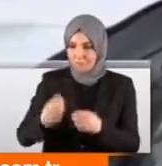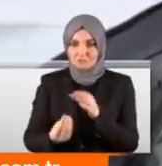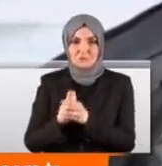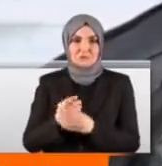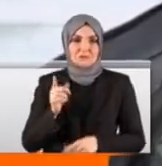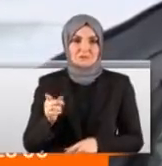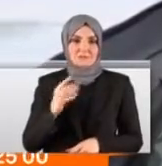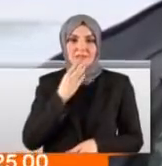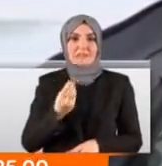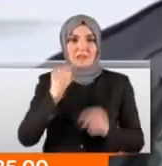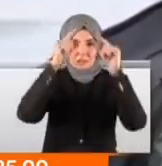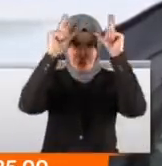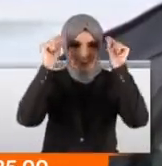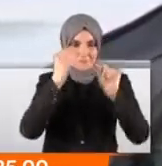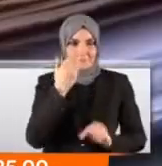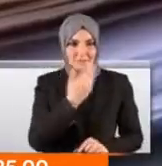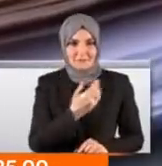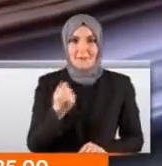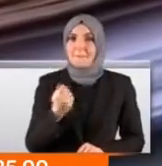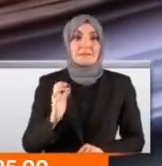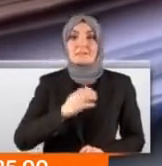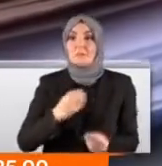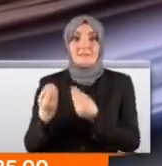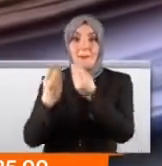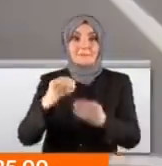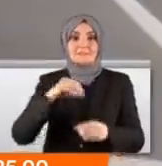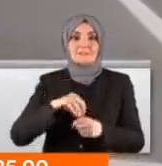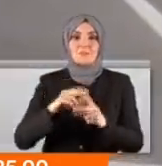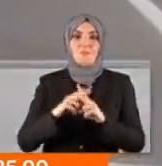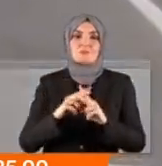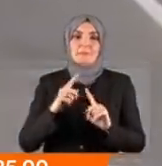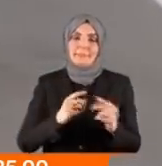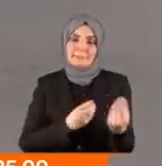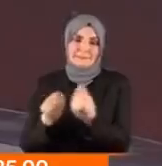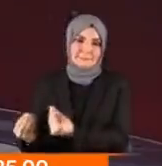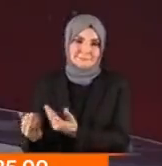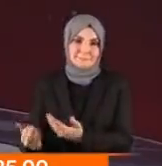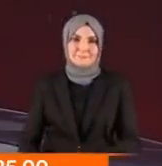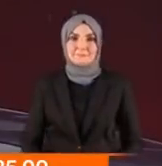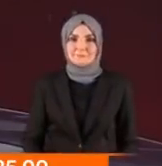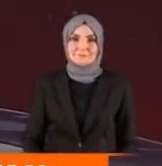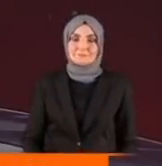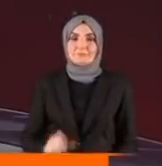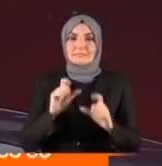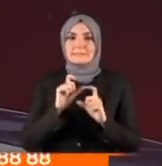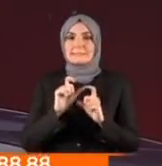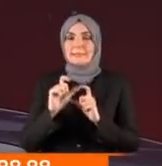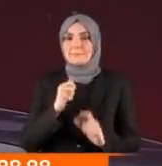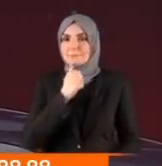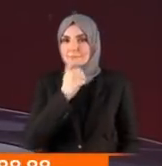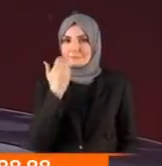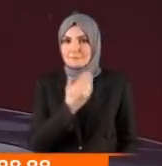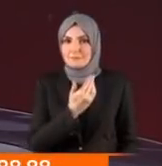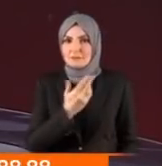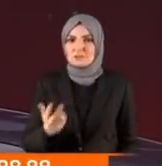genç hemşire parayı sahibine ulaştırması için polise teslim etti Selim Karaoğlu